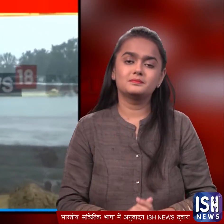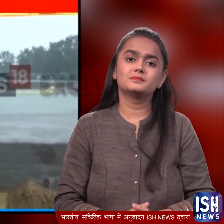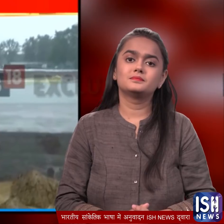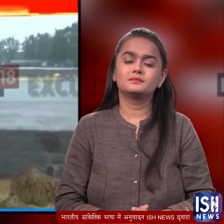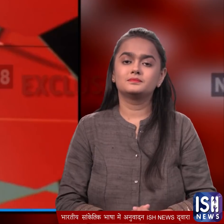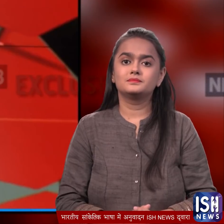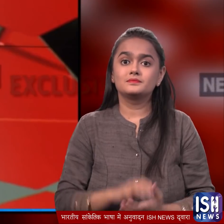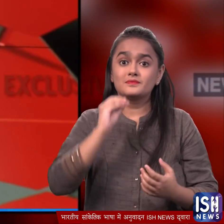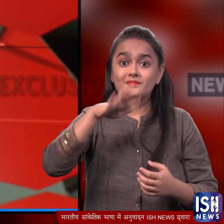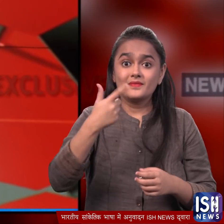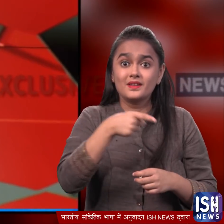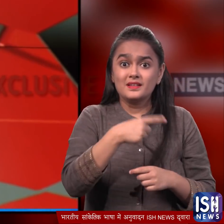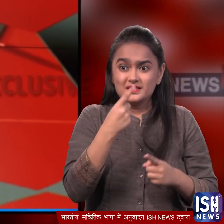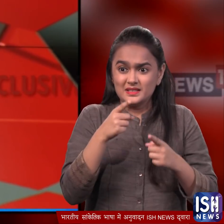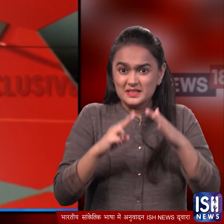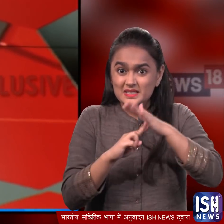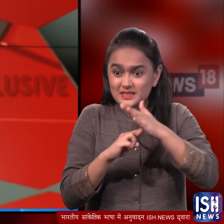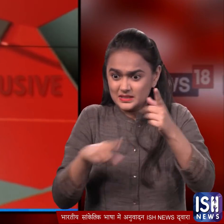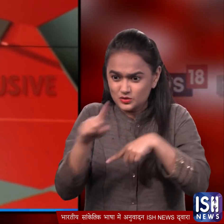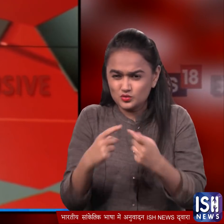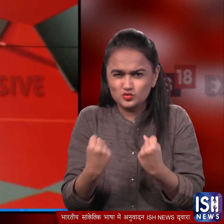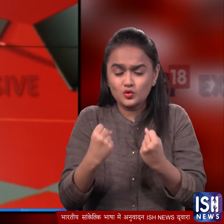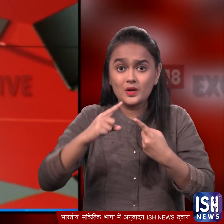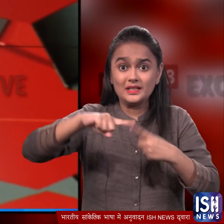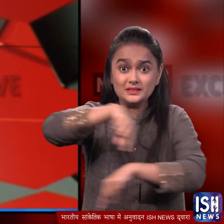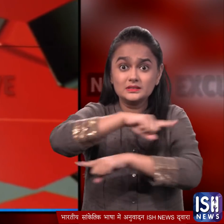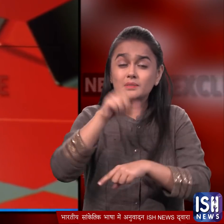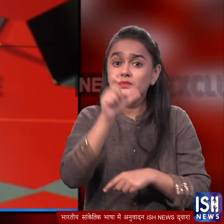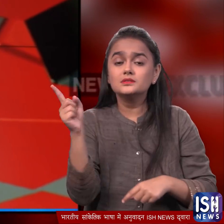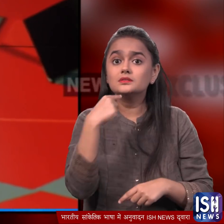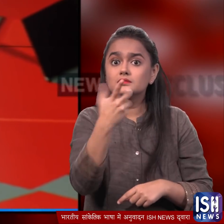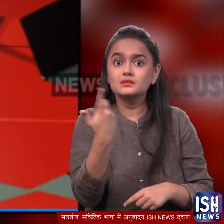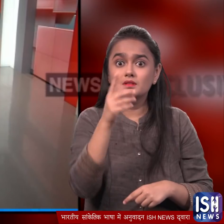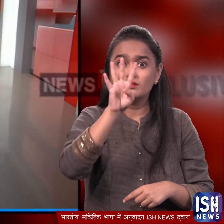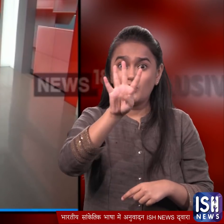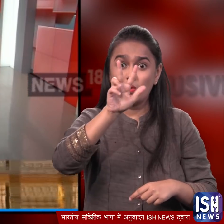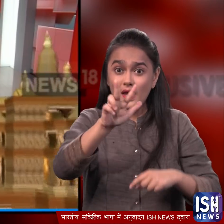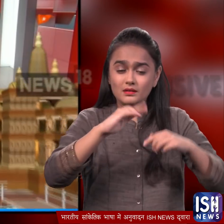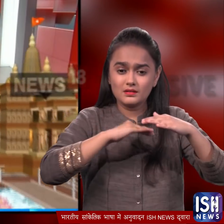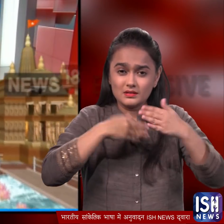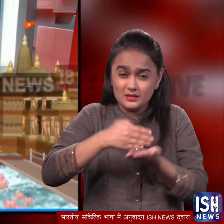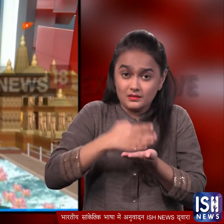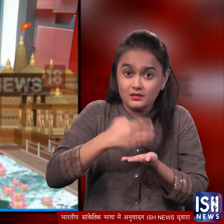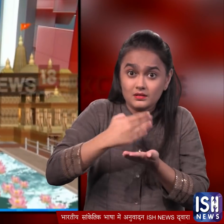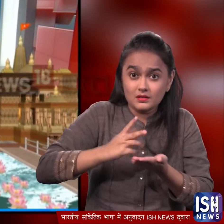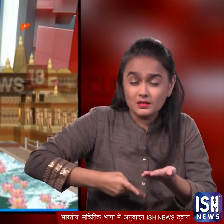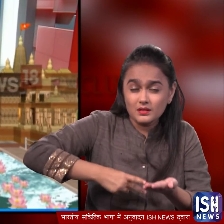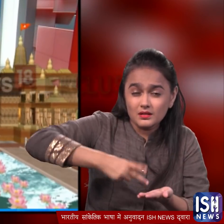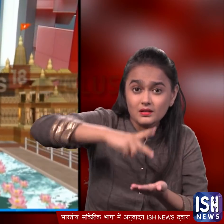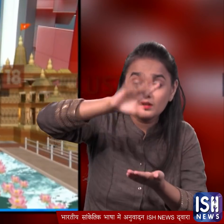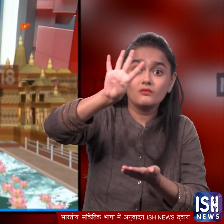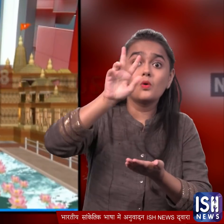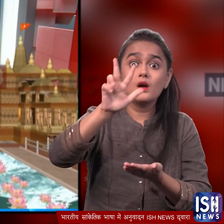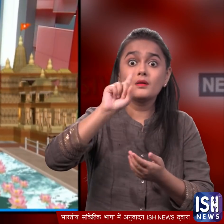हैं जो उसे बहुत मजबूत बनाती है। नींव तैयार करने वाले इंजीनियर ने बताया कि उसमें 48 लेयर हैं और गर्भगृह